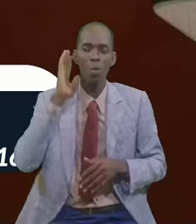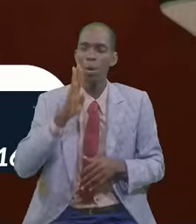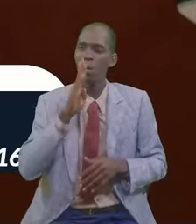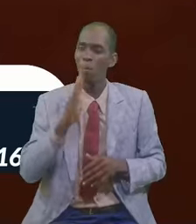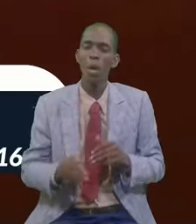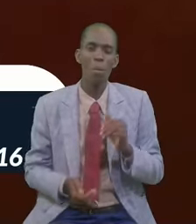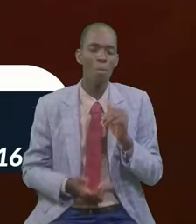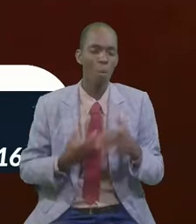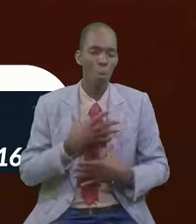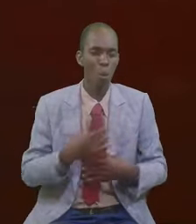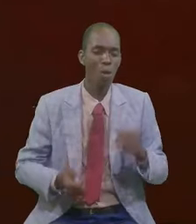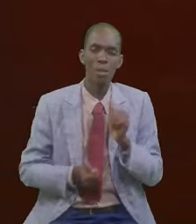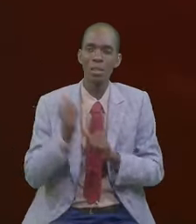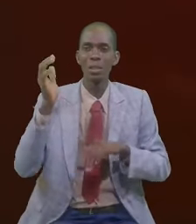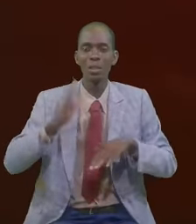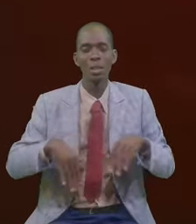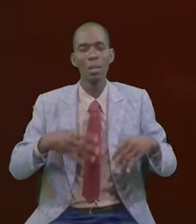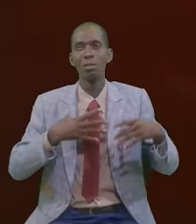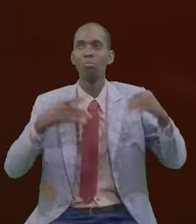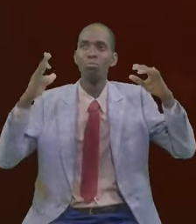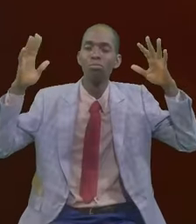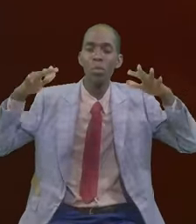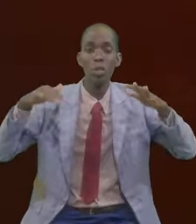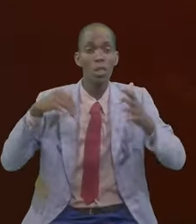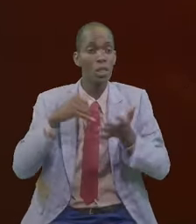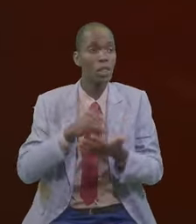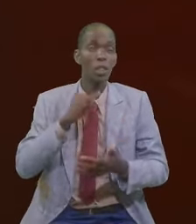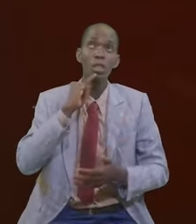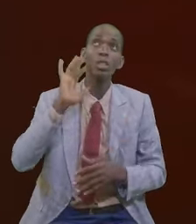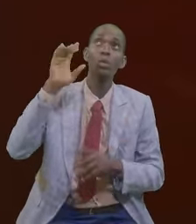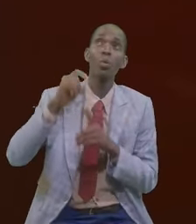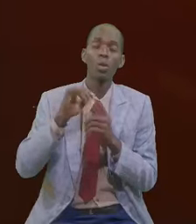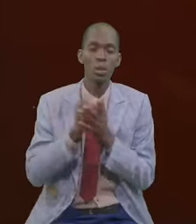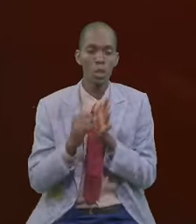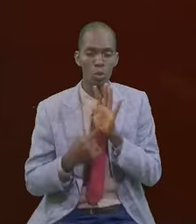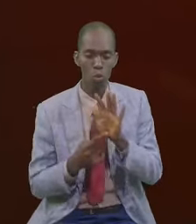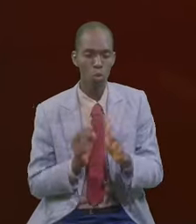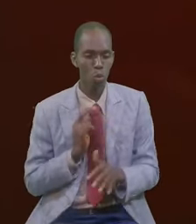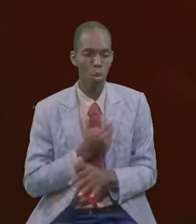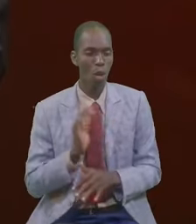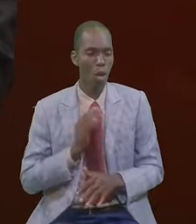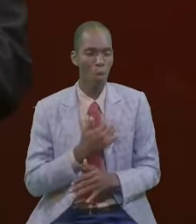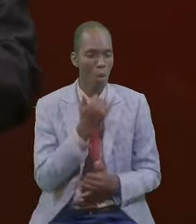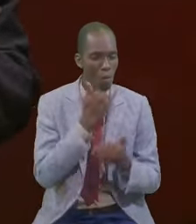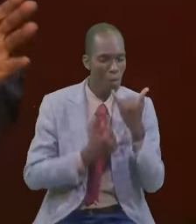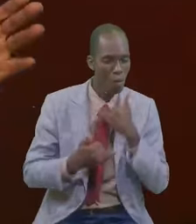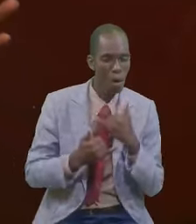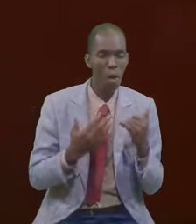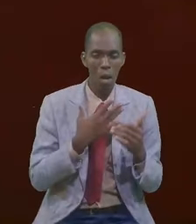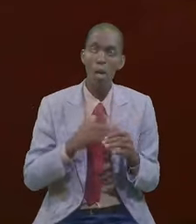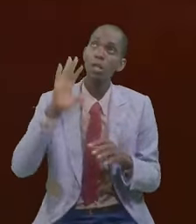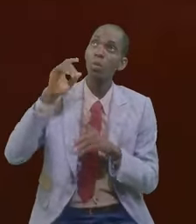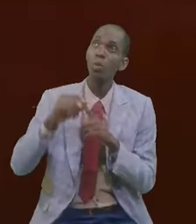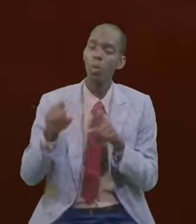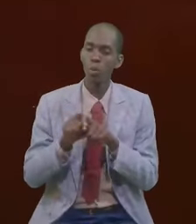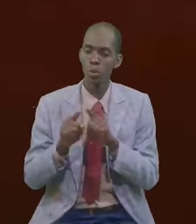neige. C'est la parole qui montre notre imperfection, qui montre aussi celui qui est parfait